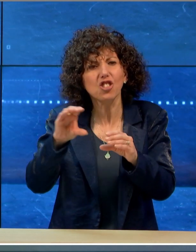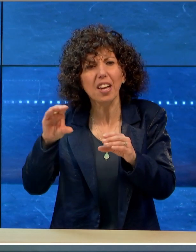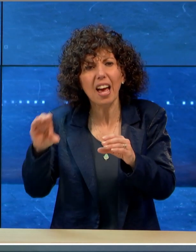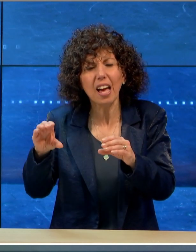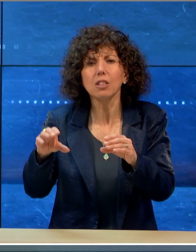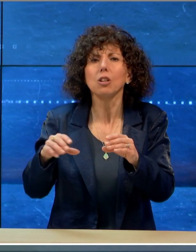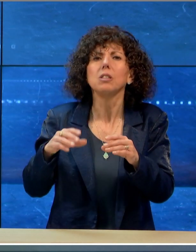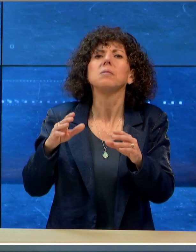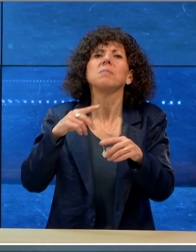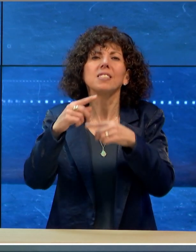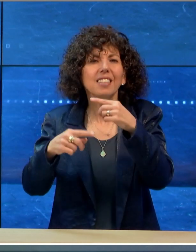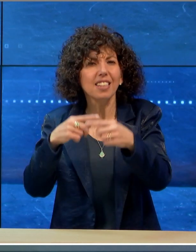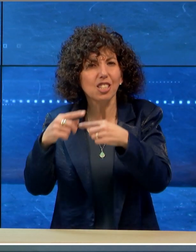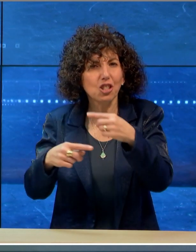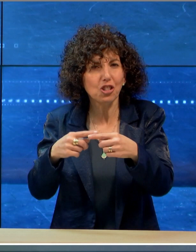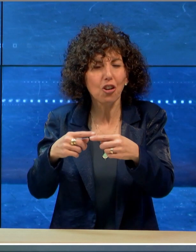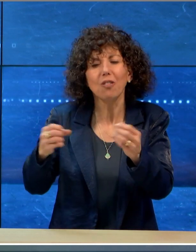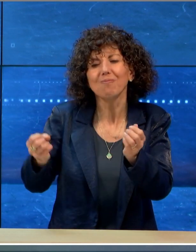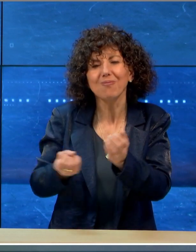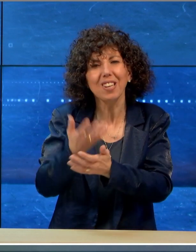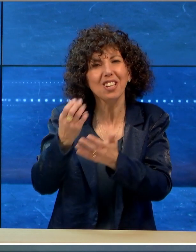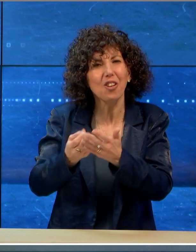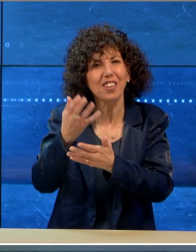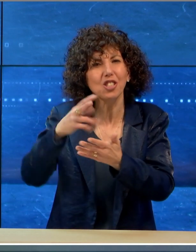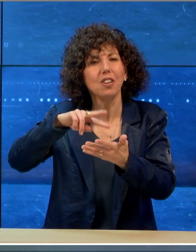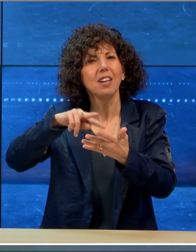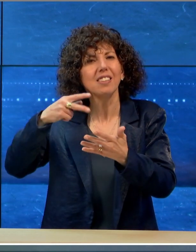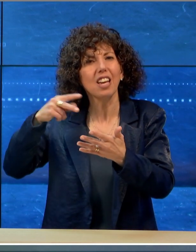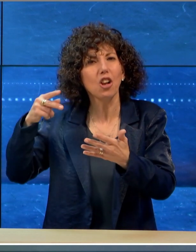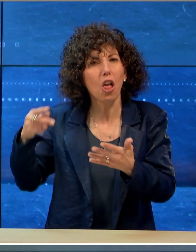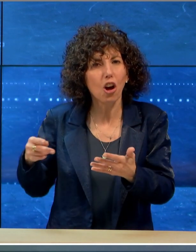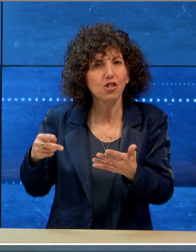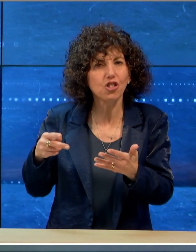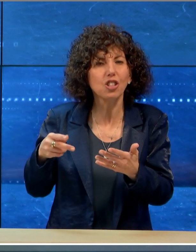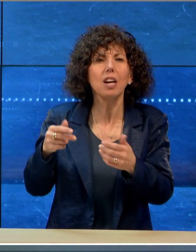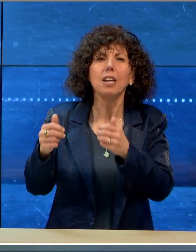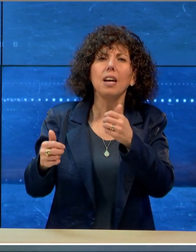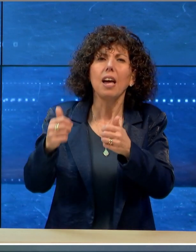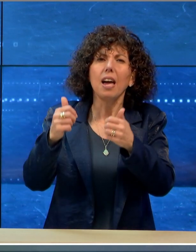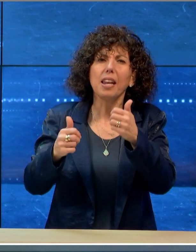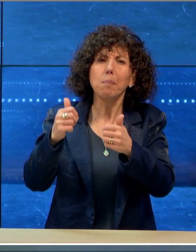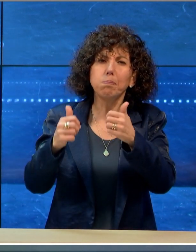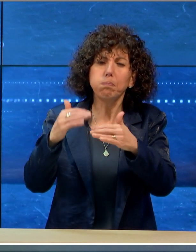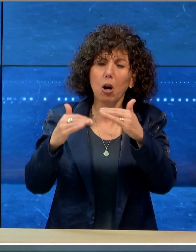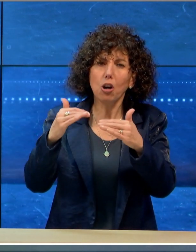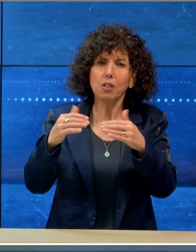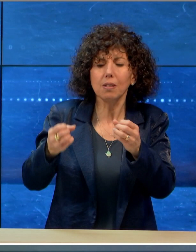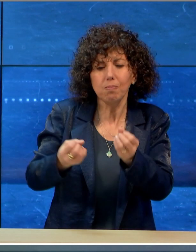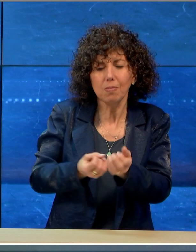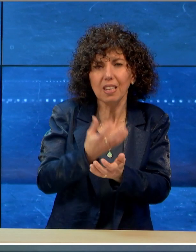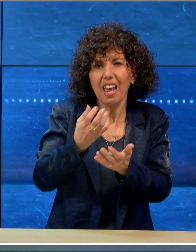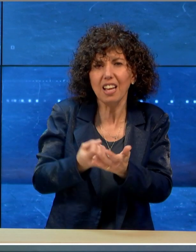dalla tradizione alla innovazione tecnologica ai rapporti tra